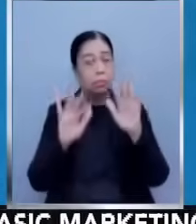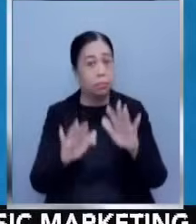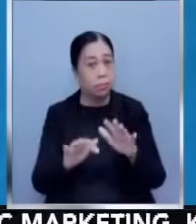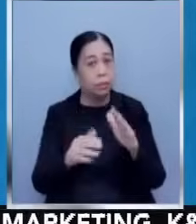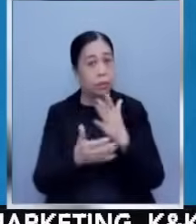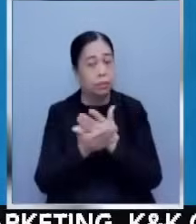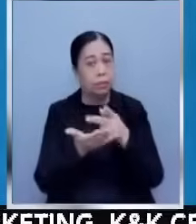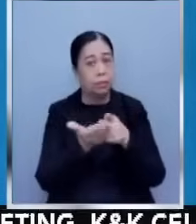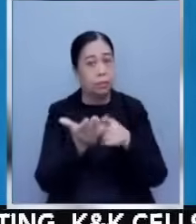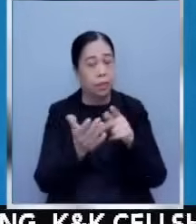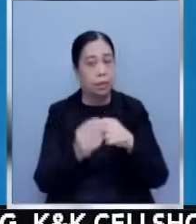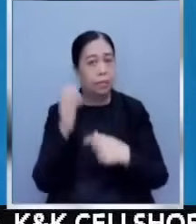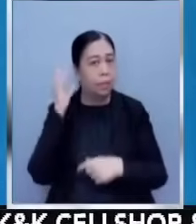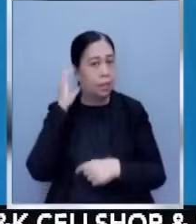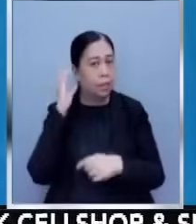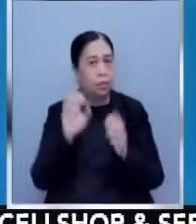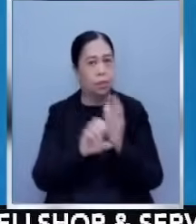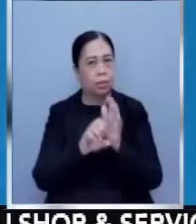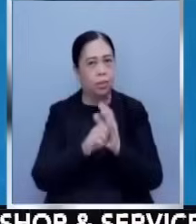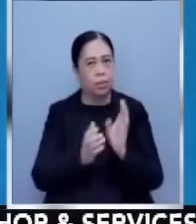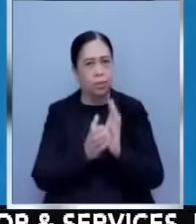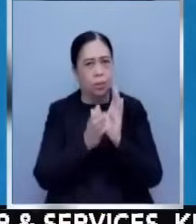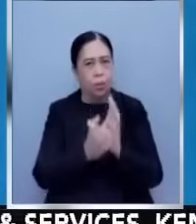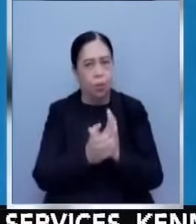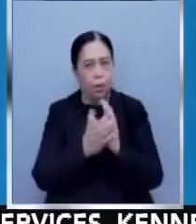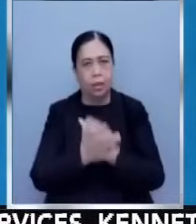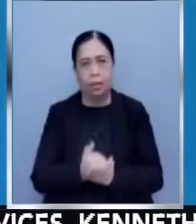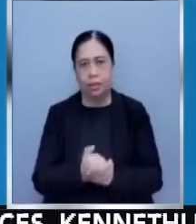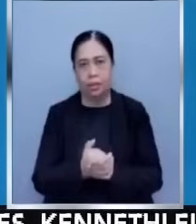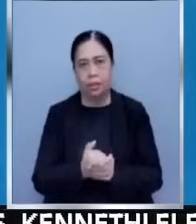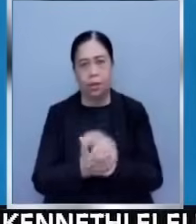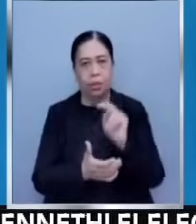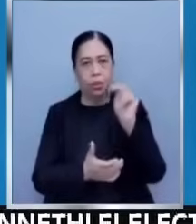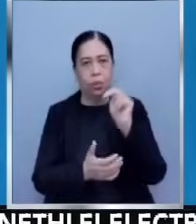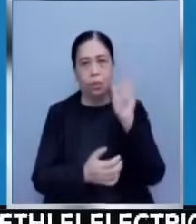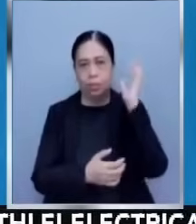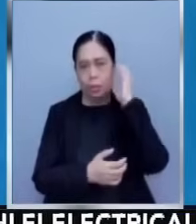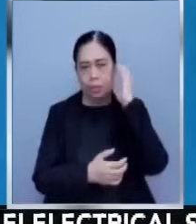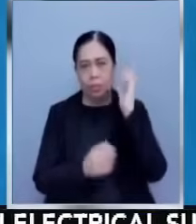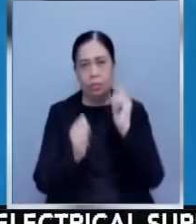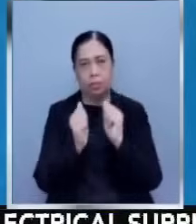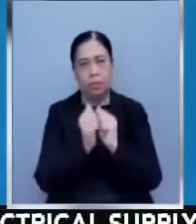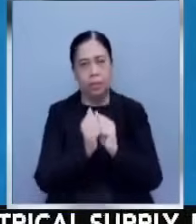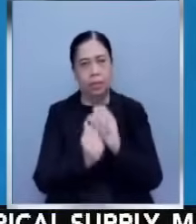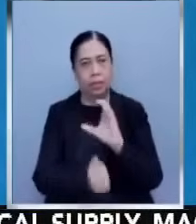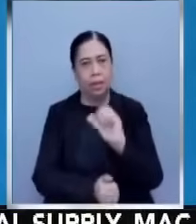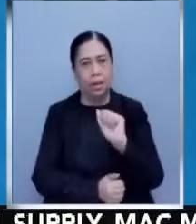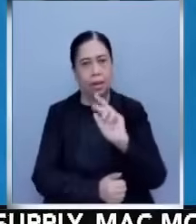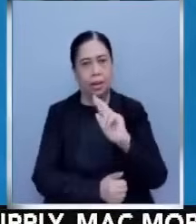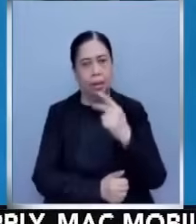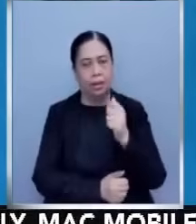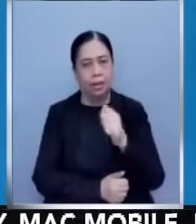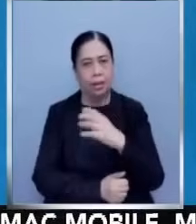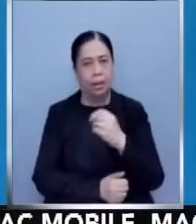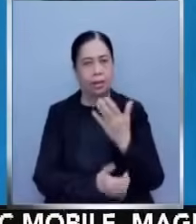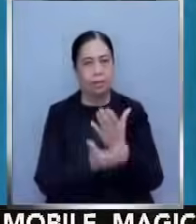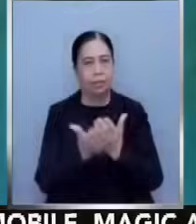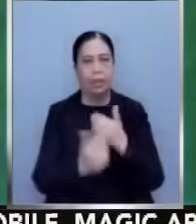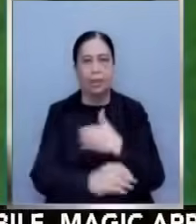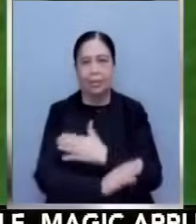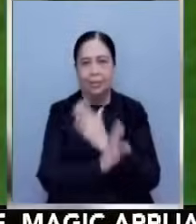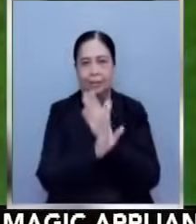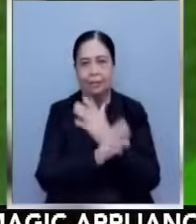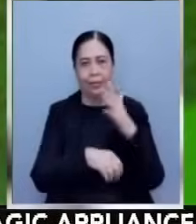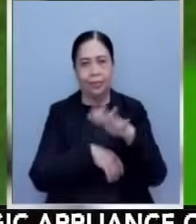bahagi ng Mindanao gaya po ng Zamboanga Peninsula, Northern Mindanao pati na rin ang Caraga at ilang bahagi ng Davao Region. Sa